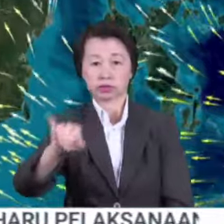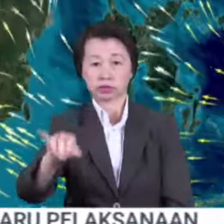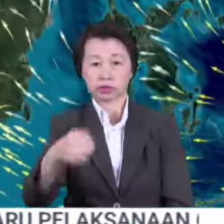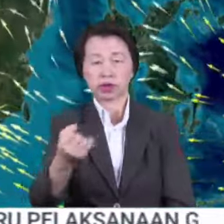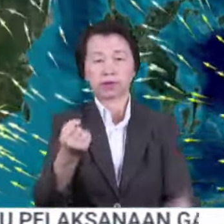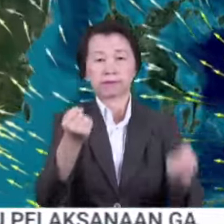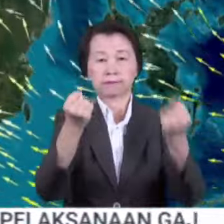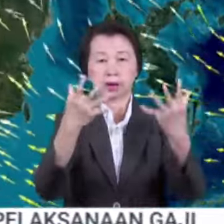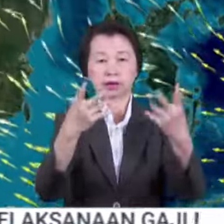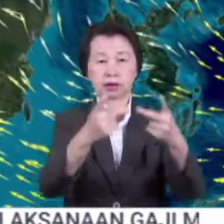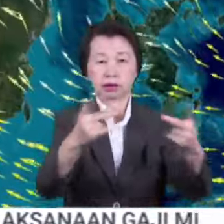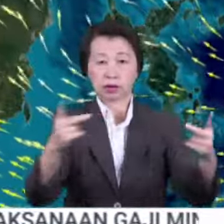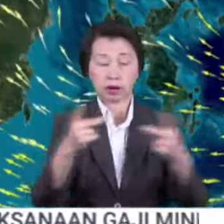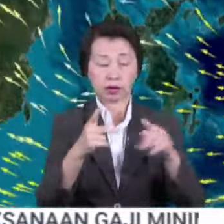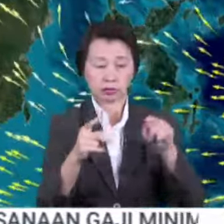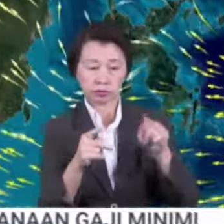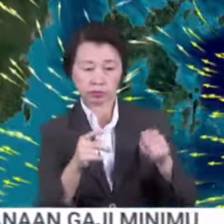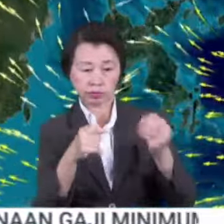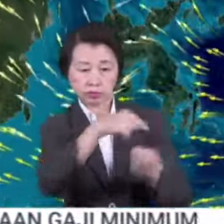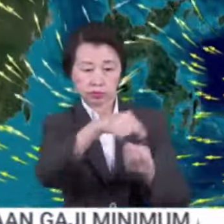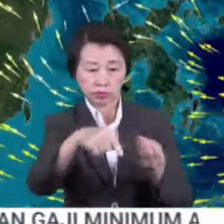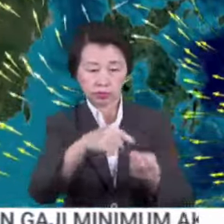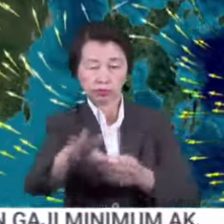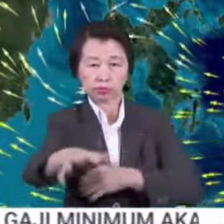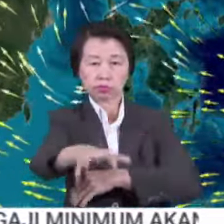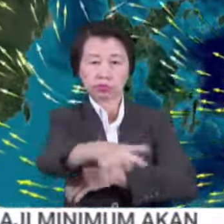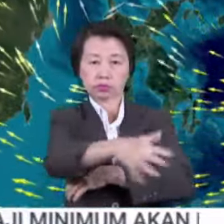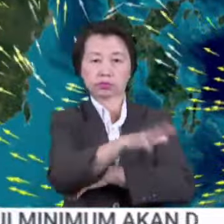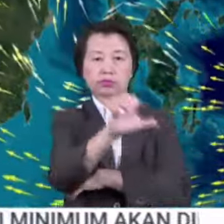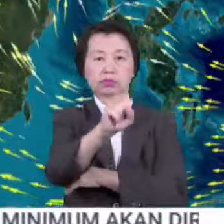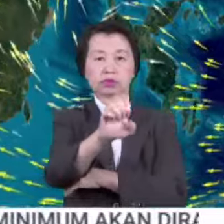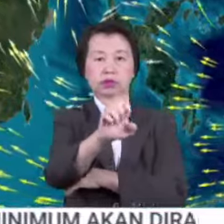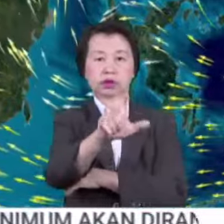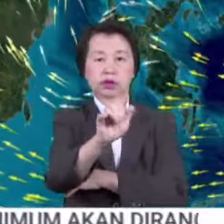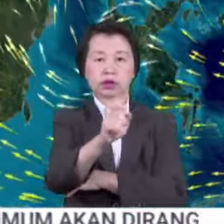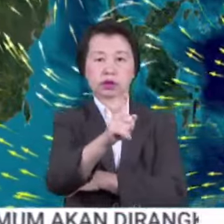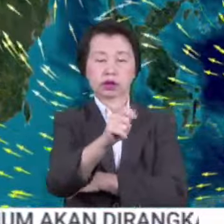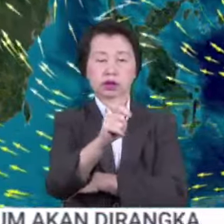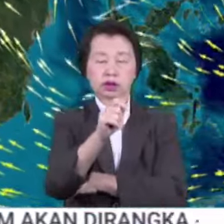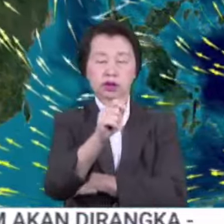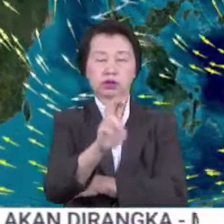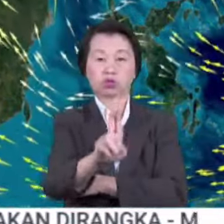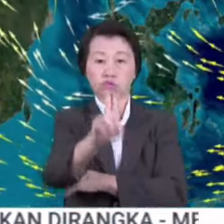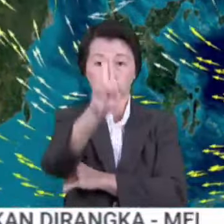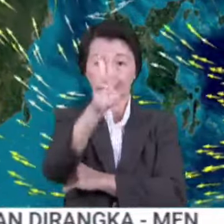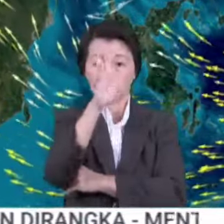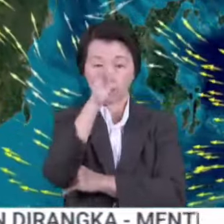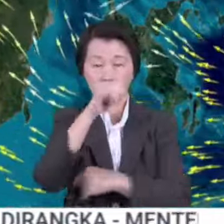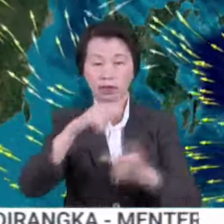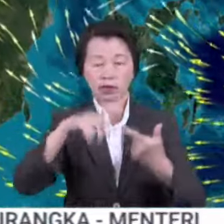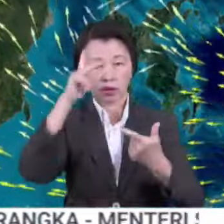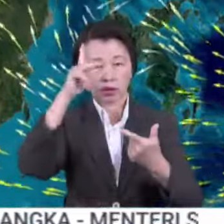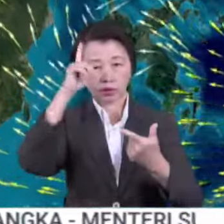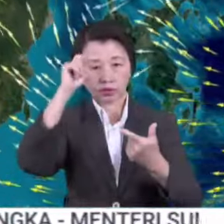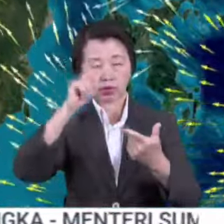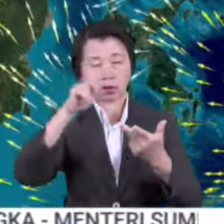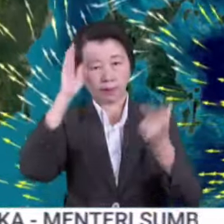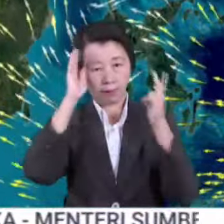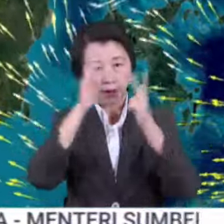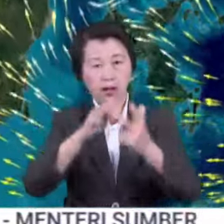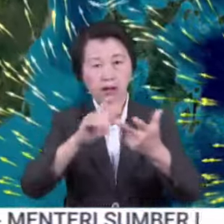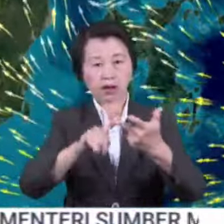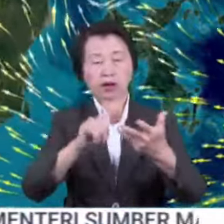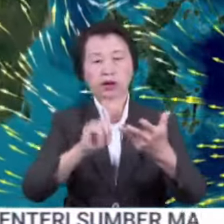di kebanyakan kawasan terutamanya di sekitar perairan Selat Malaka Utara perairan Negeri Kelantan Trengganu Pahang dan juga